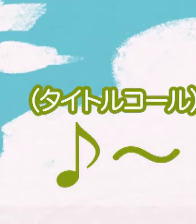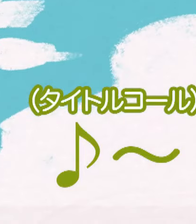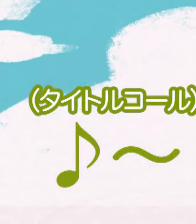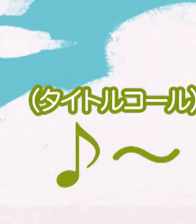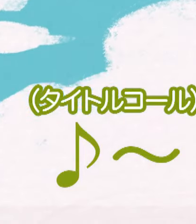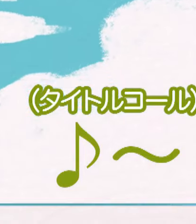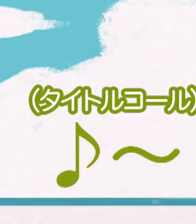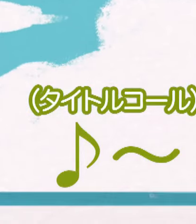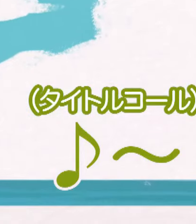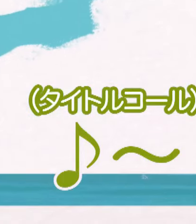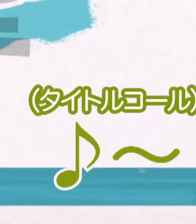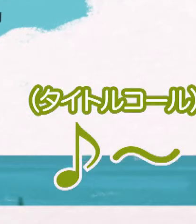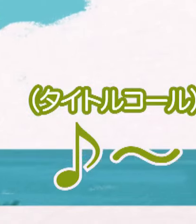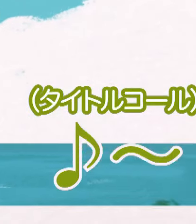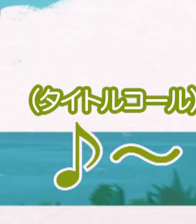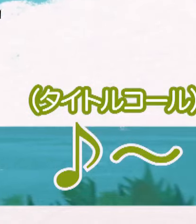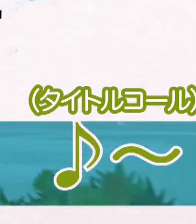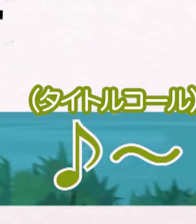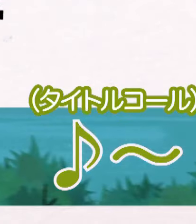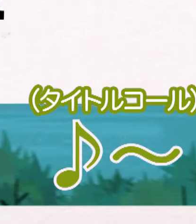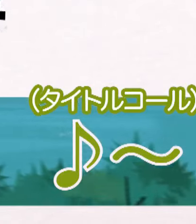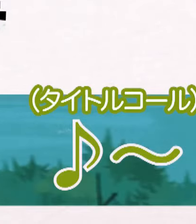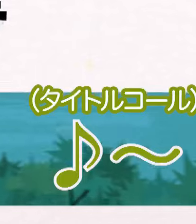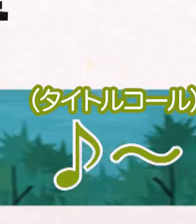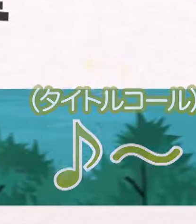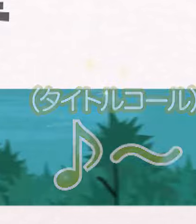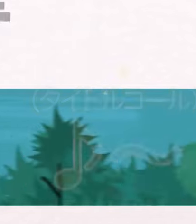岩手ワンコ広報室。